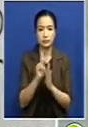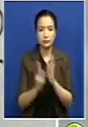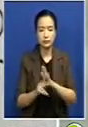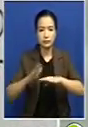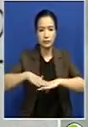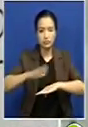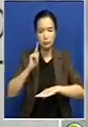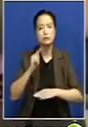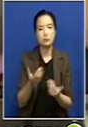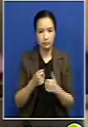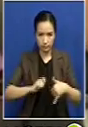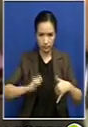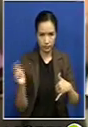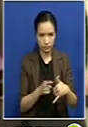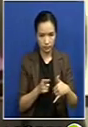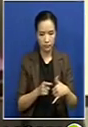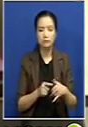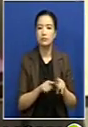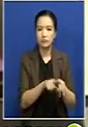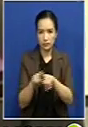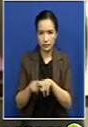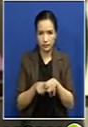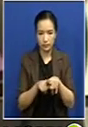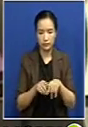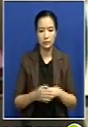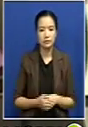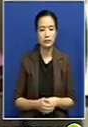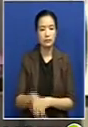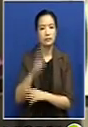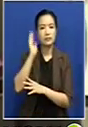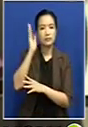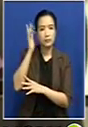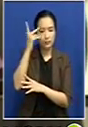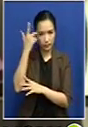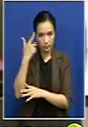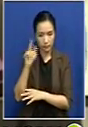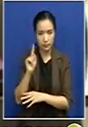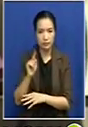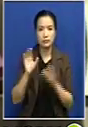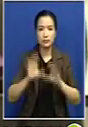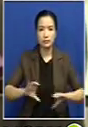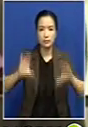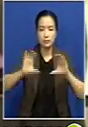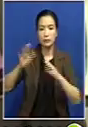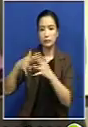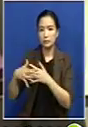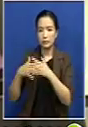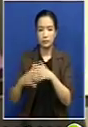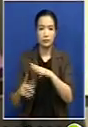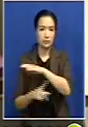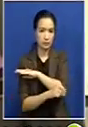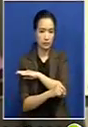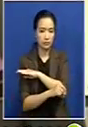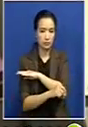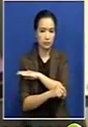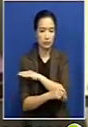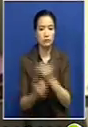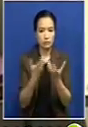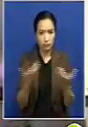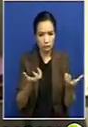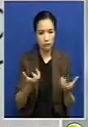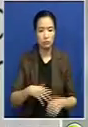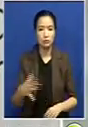ายต้องรับโทษโดยไม่มีข้อยกเว้นแถลงการดังกล่าวเกิดขึ้นหลังจากที่รัฐบาลสหรัฐและสิงคโปร์อายัดทรัพย์สิน